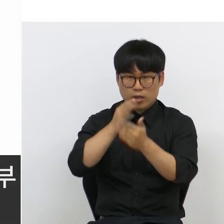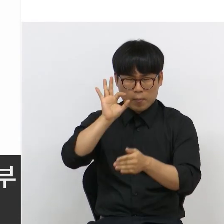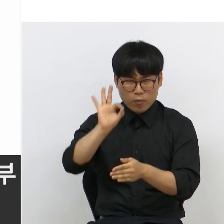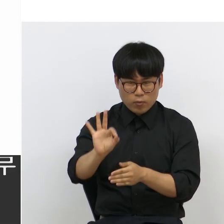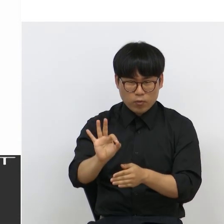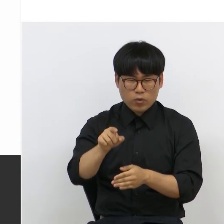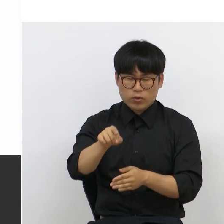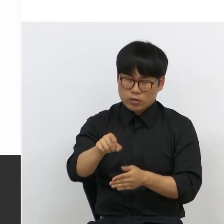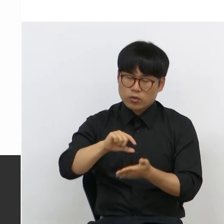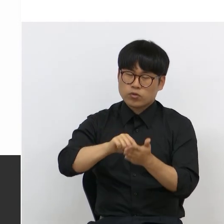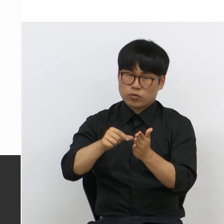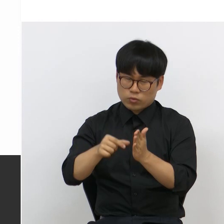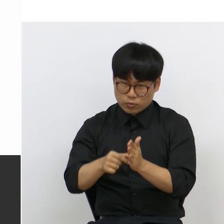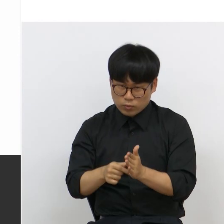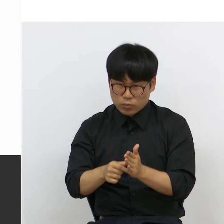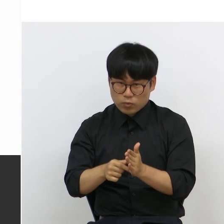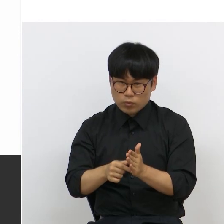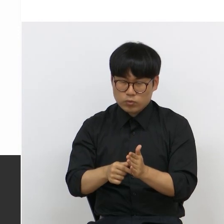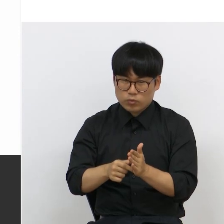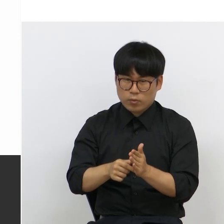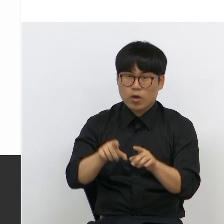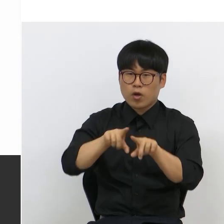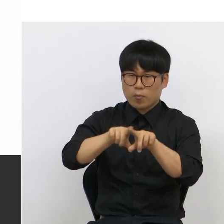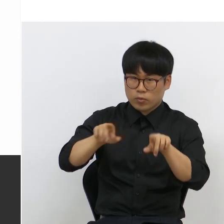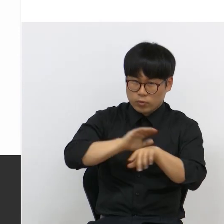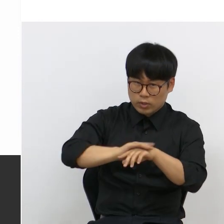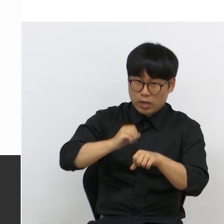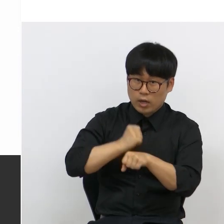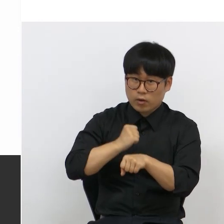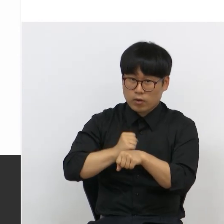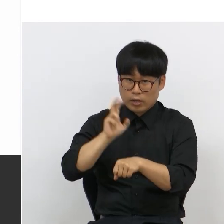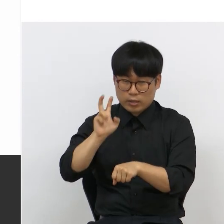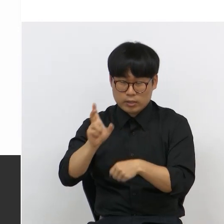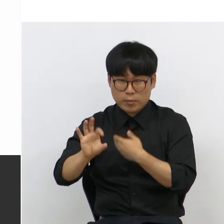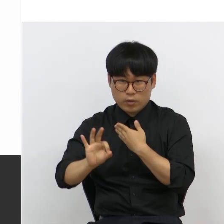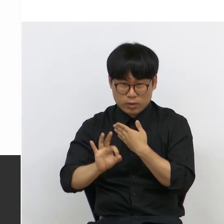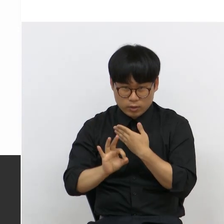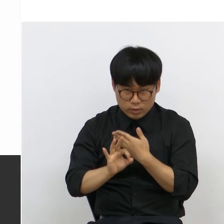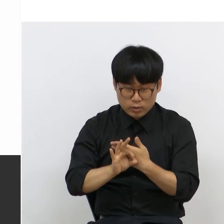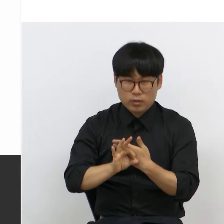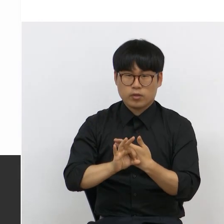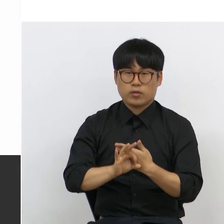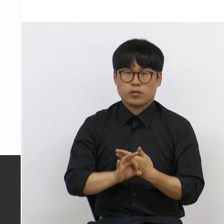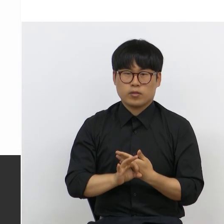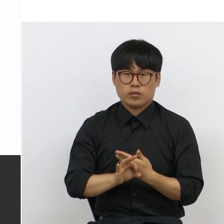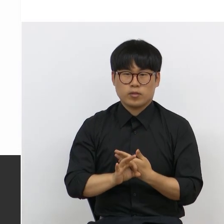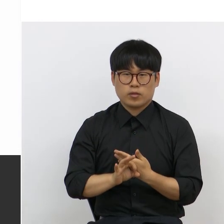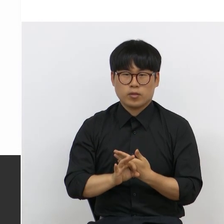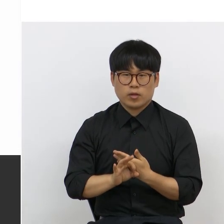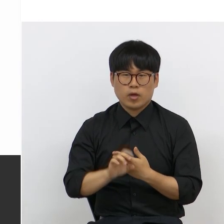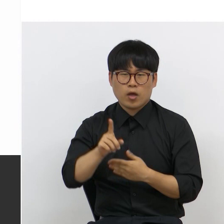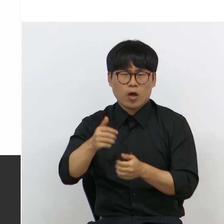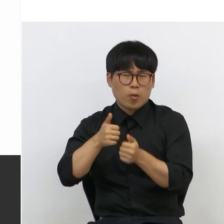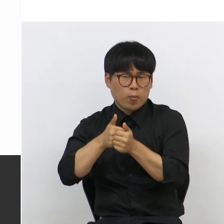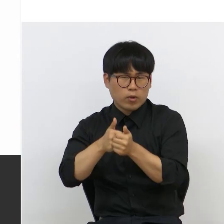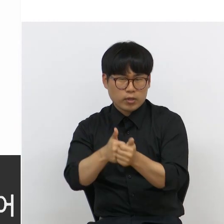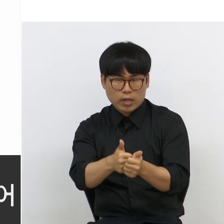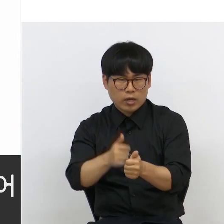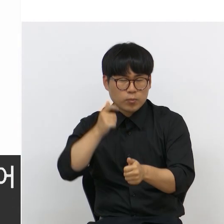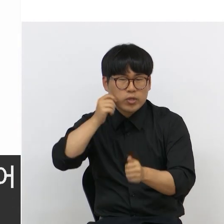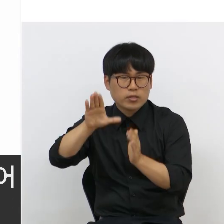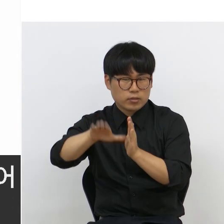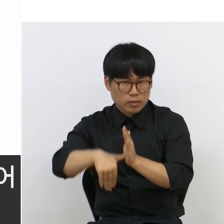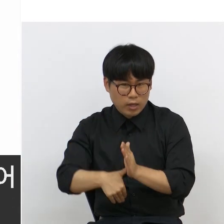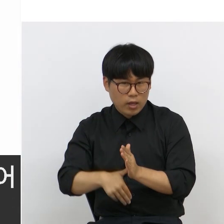여부가 시간이 지나면 정상군은 언어가 발달되겠죠. 그런 정상군의 언어 발달 패턴을 못 쫓아간다면